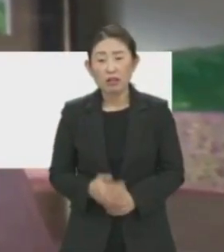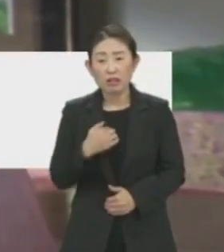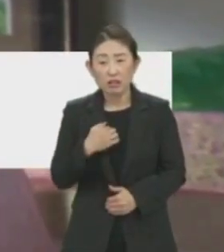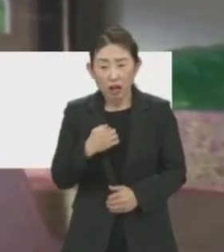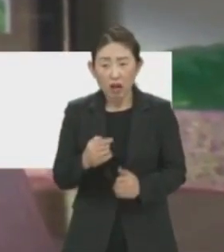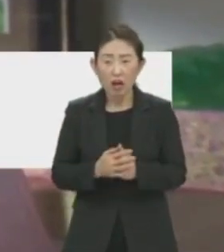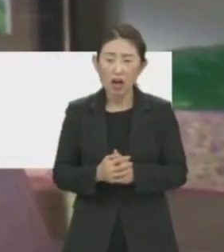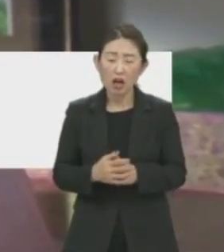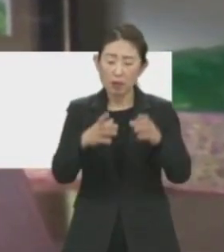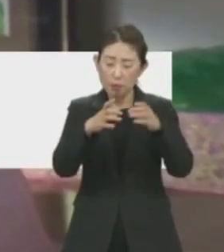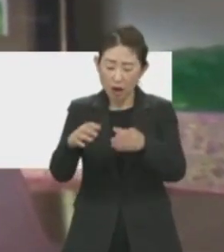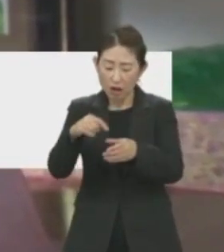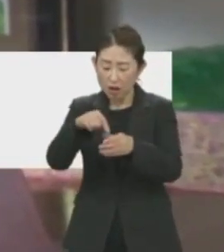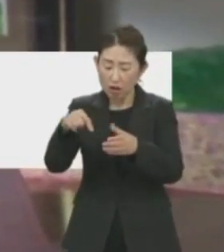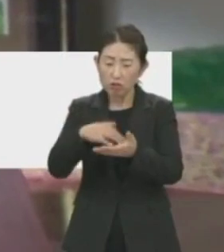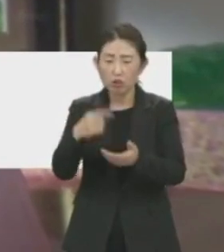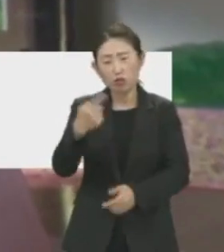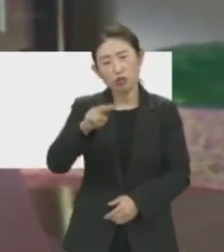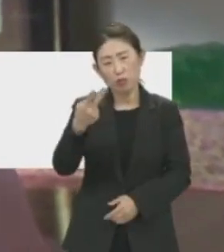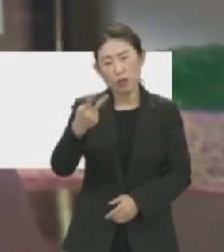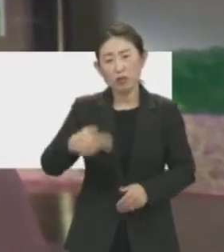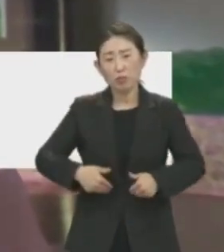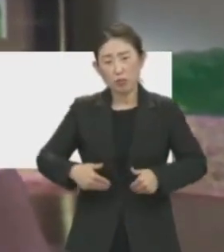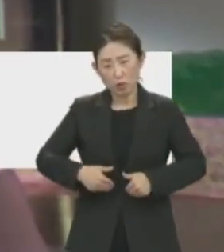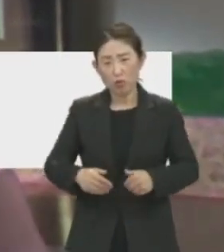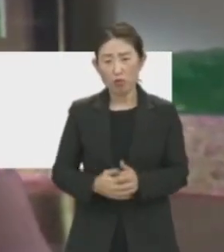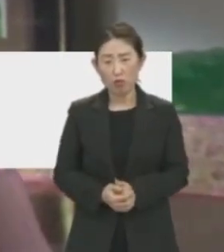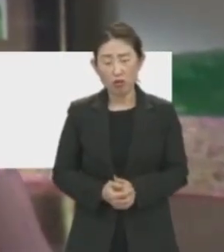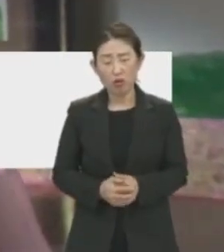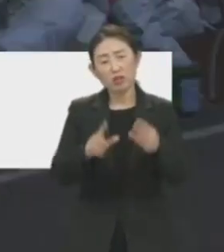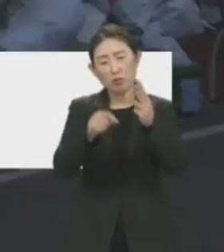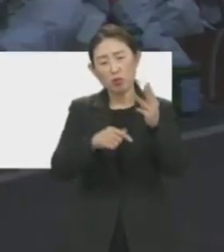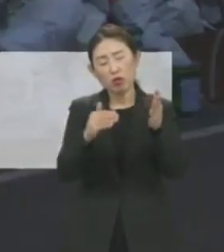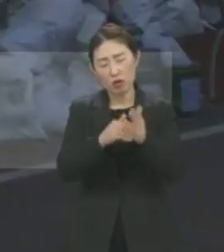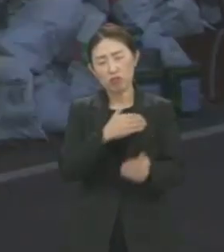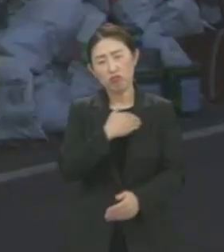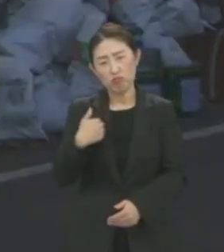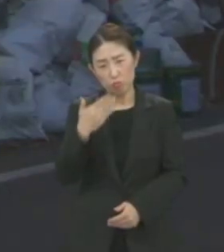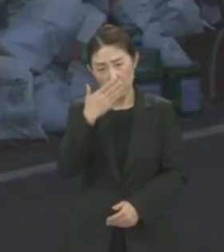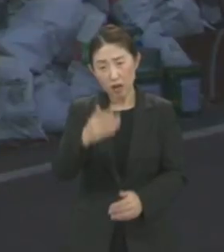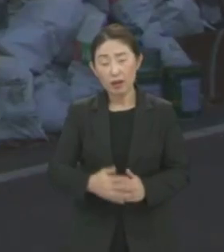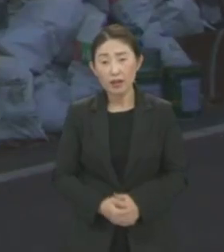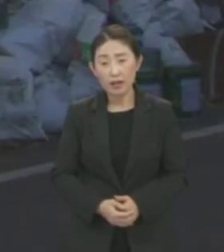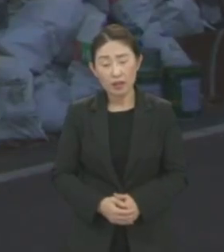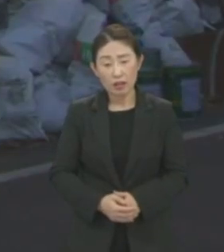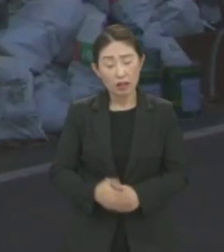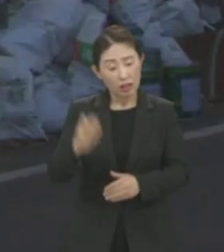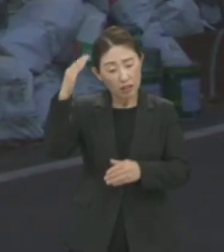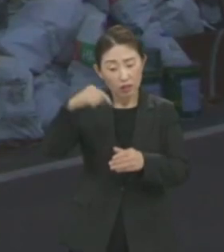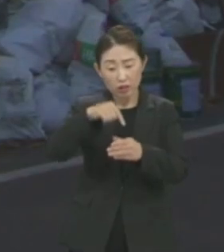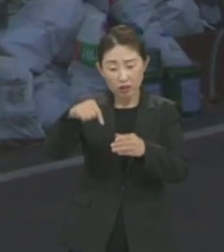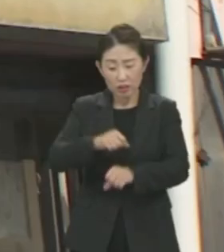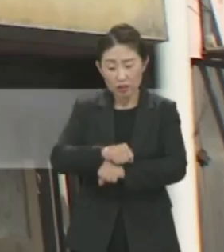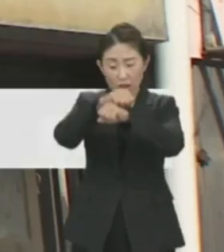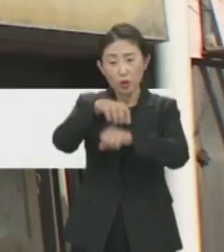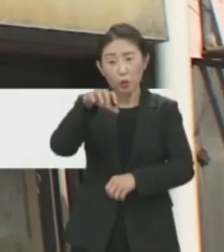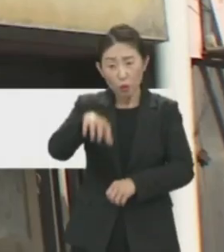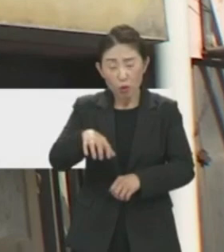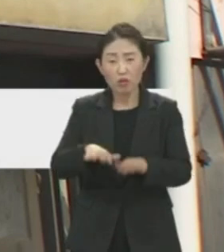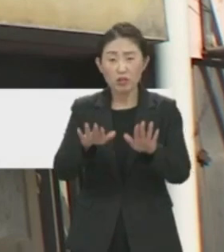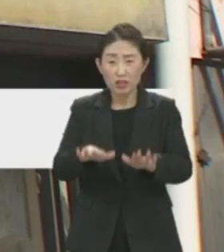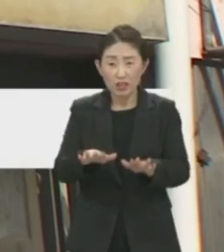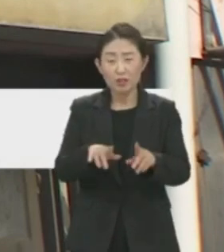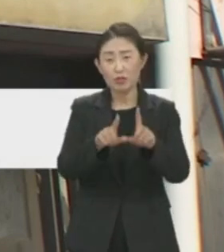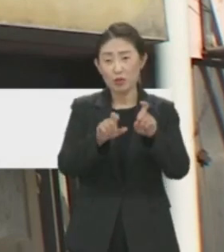내년 3월달까지 떼려면. 그러니까 연탄이 많이 들어가죠. 대전의 연탄은행 창고. 겨울은 이제